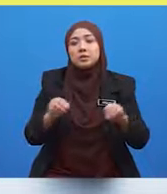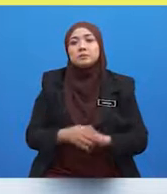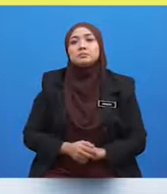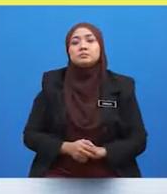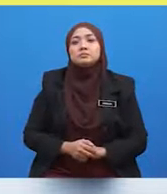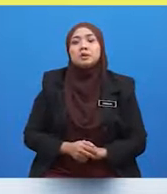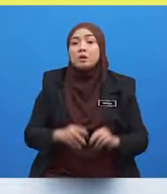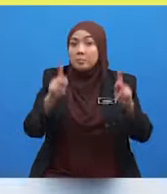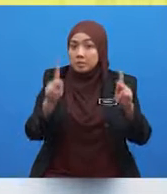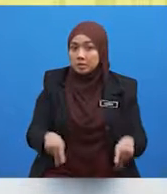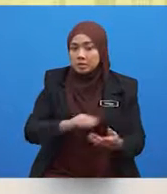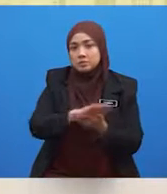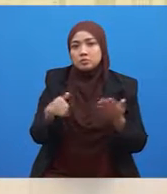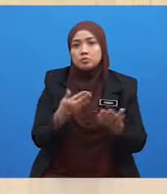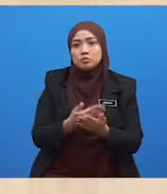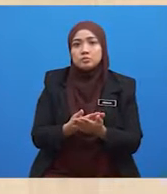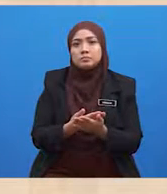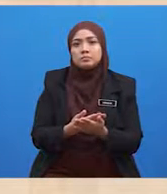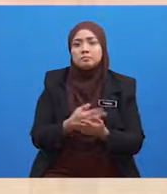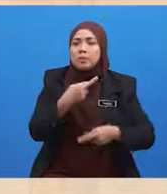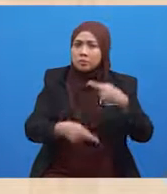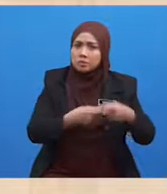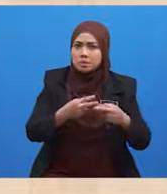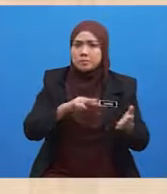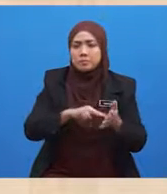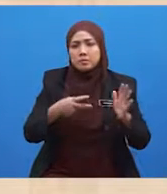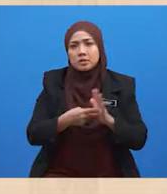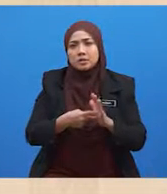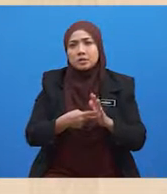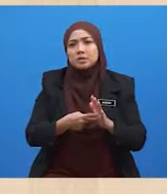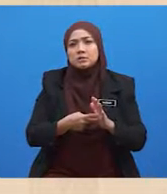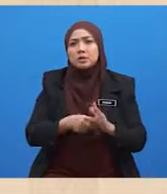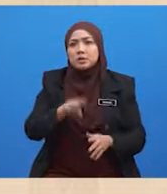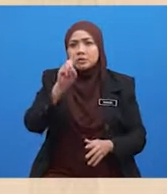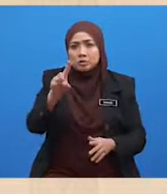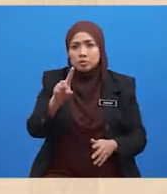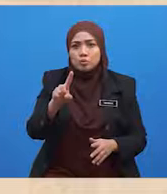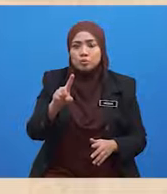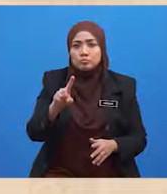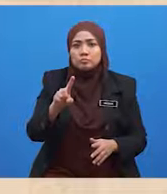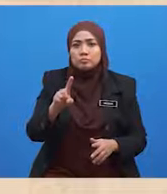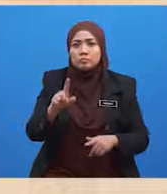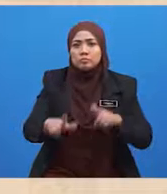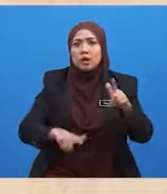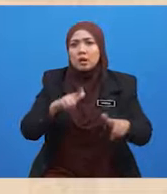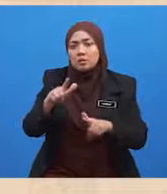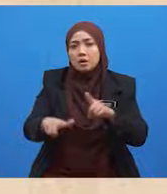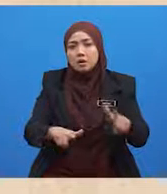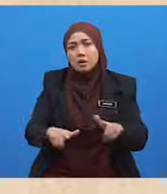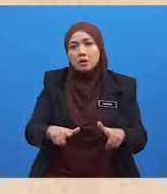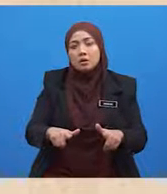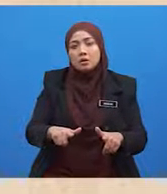pelajar-pelajar sekian proses pemasaran merupakan suatu tindakan yang dilakukan